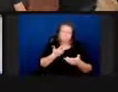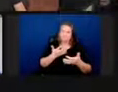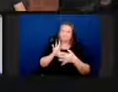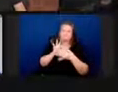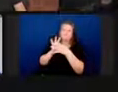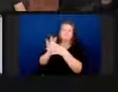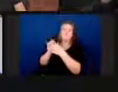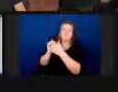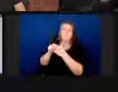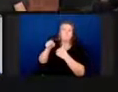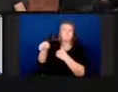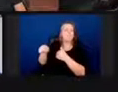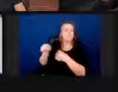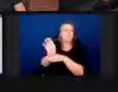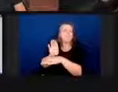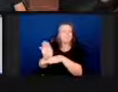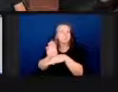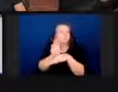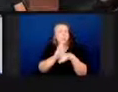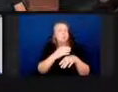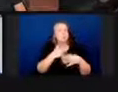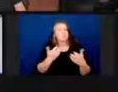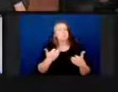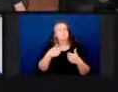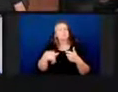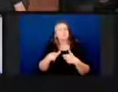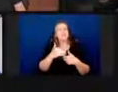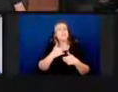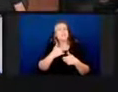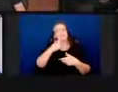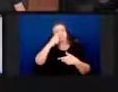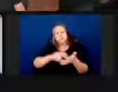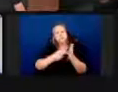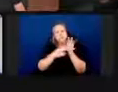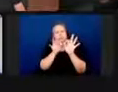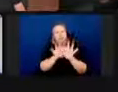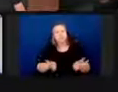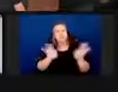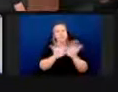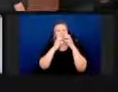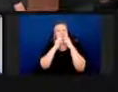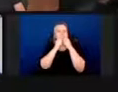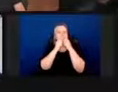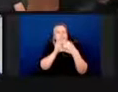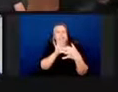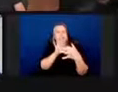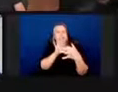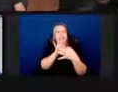الذي سيستكملونه بعد المدرسة الثانوية وهذا